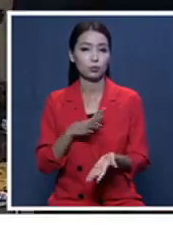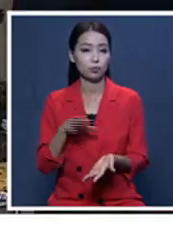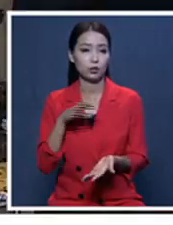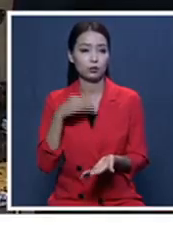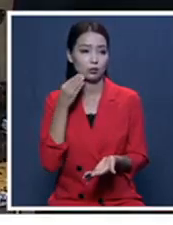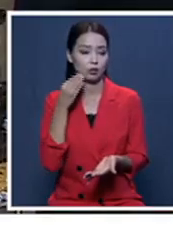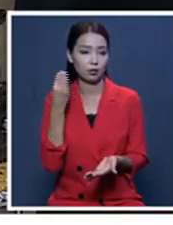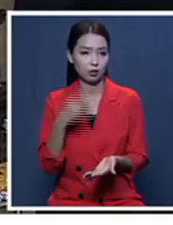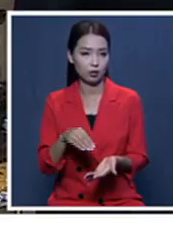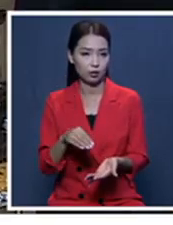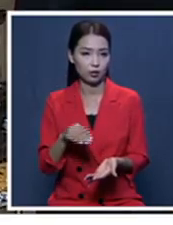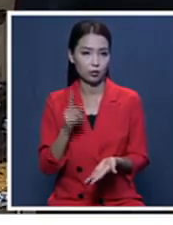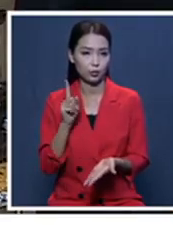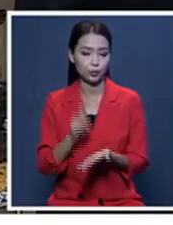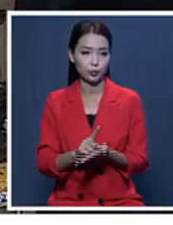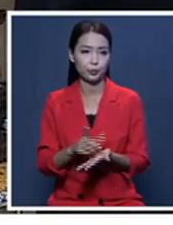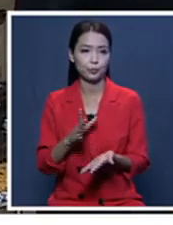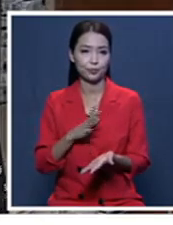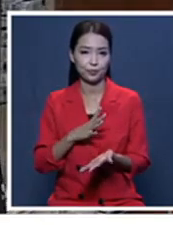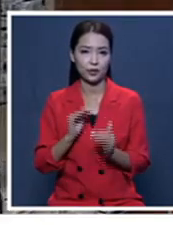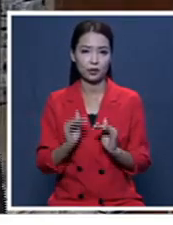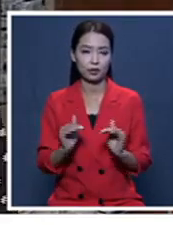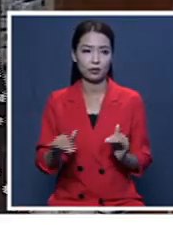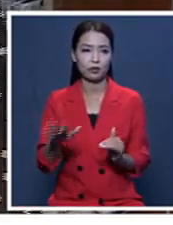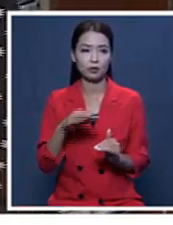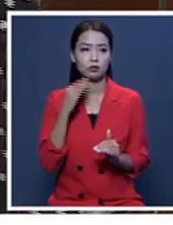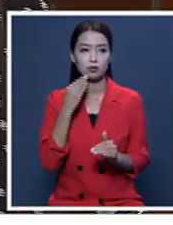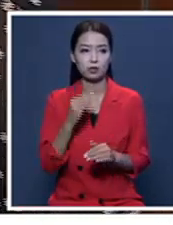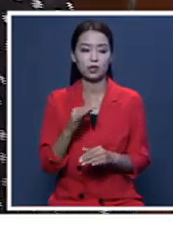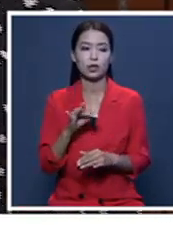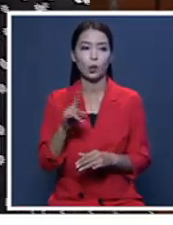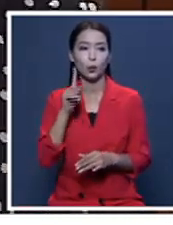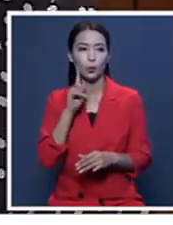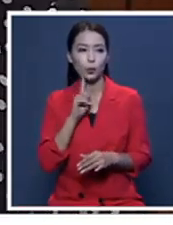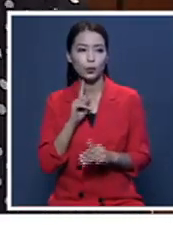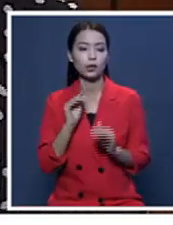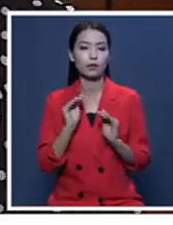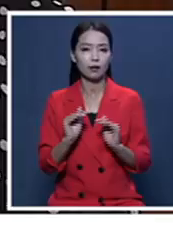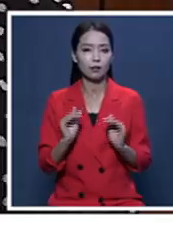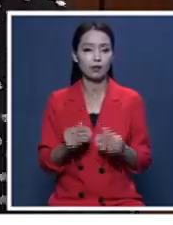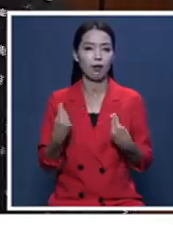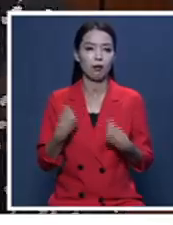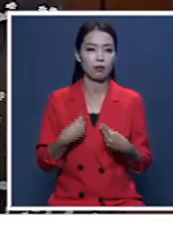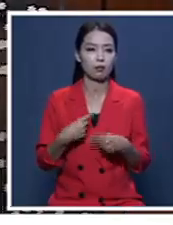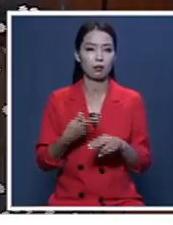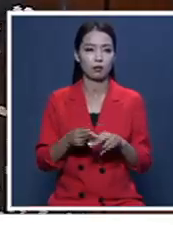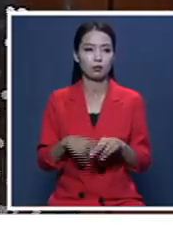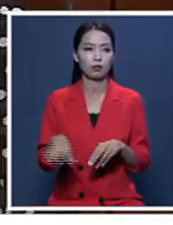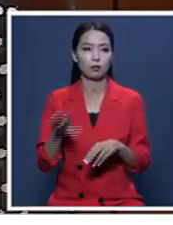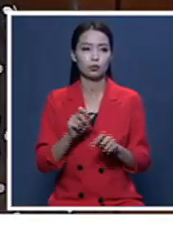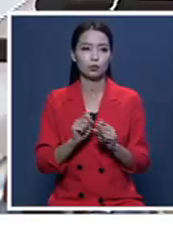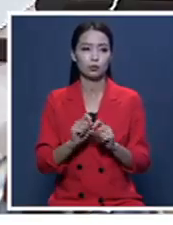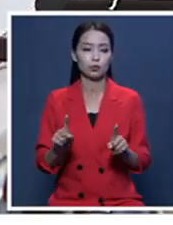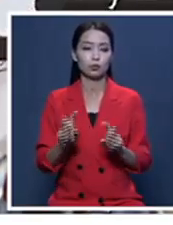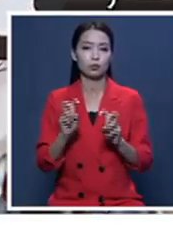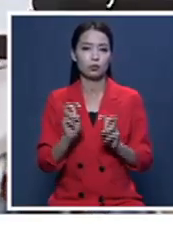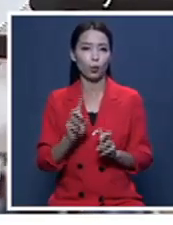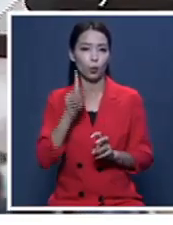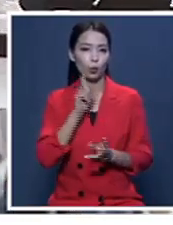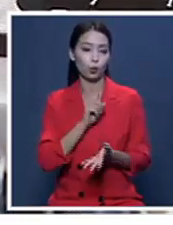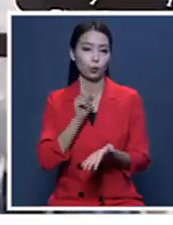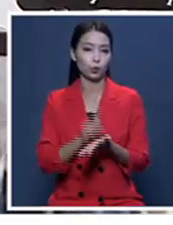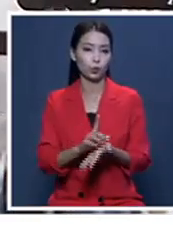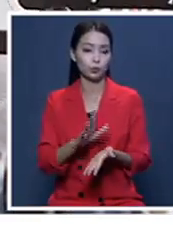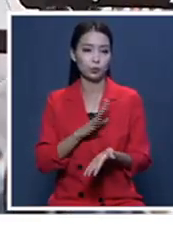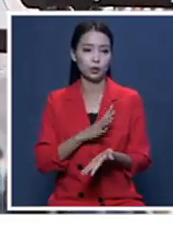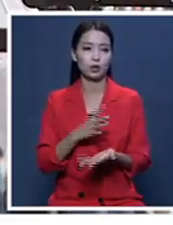табиғи волокнодан дайындалу керек. Денеге ыңғайлы, жақсы, бала терлемейді. Бала өткен 8 сағат мектепте отырады ғой. 30 мың